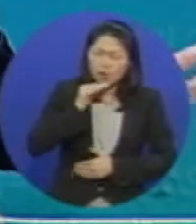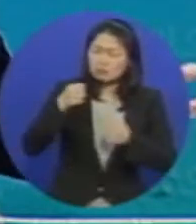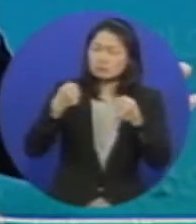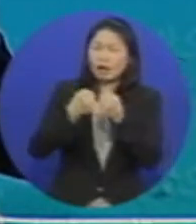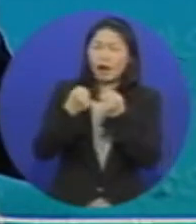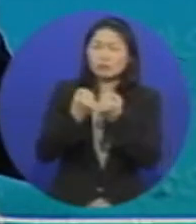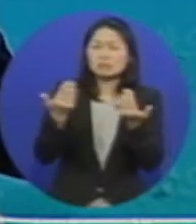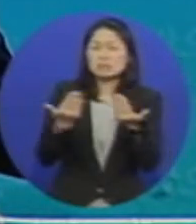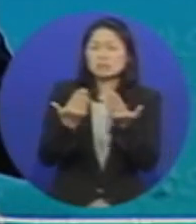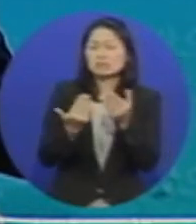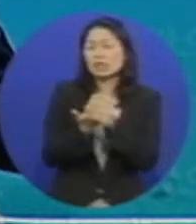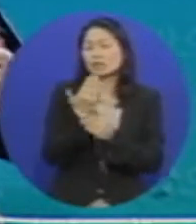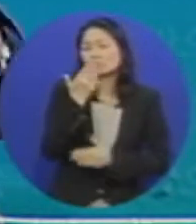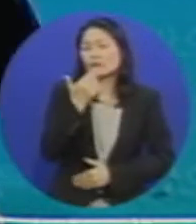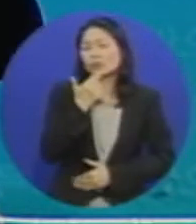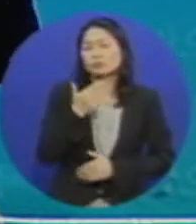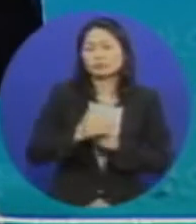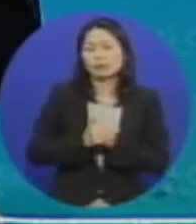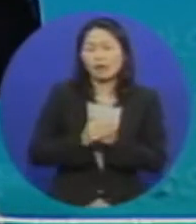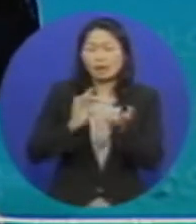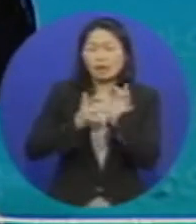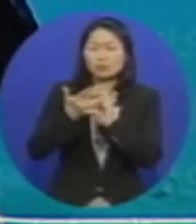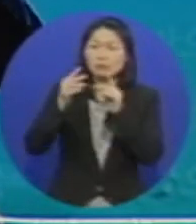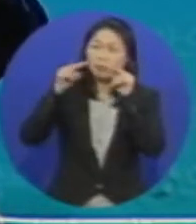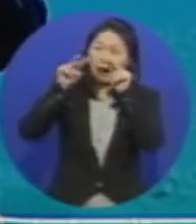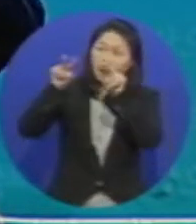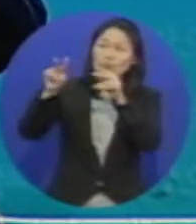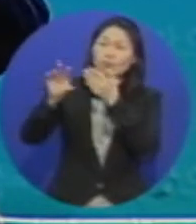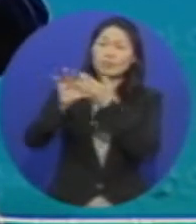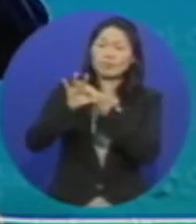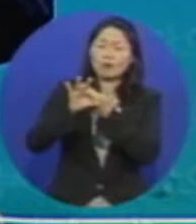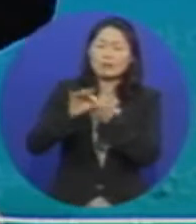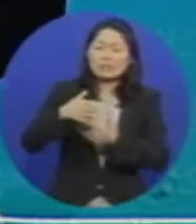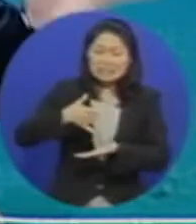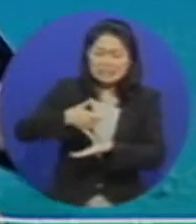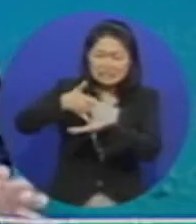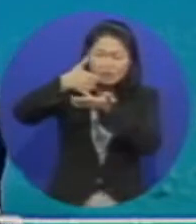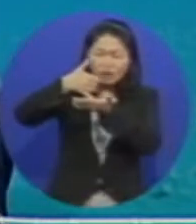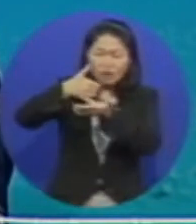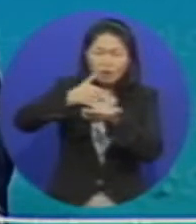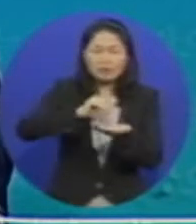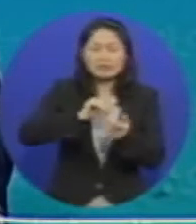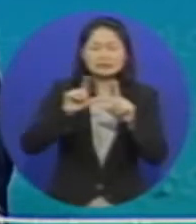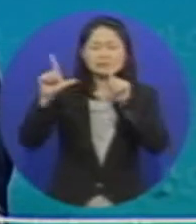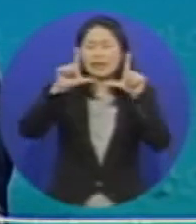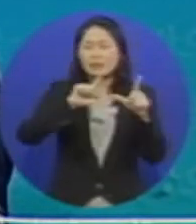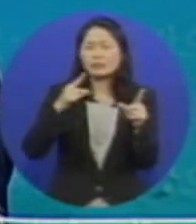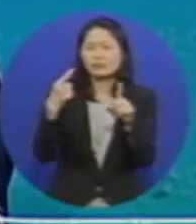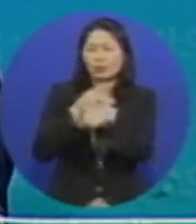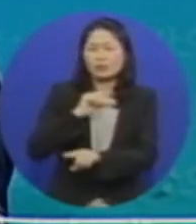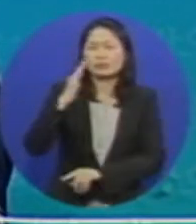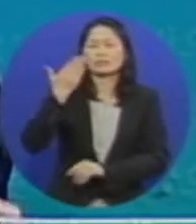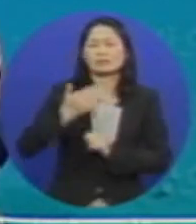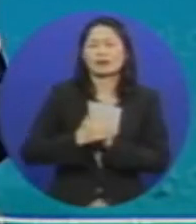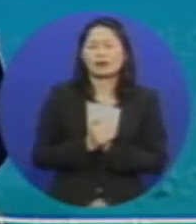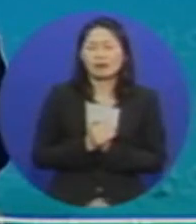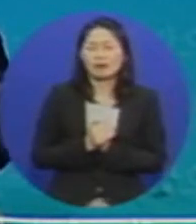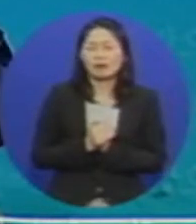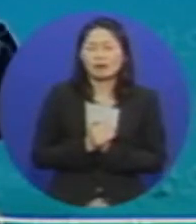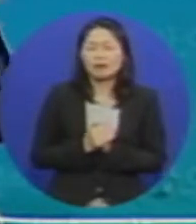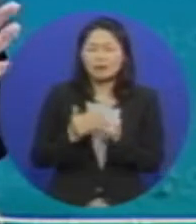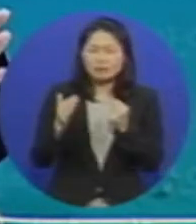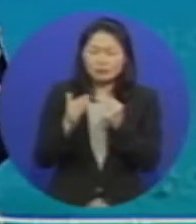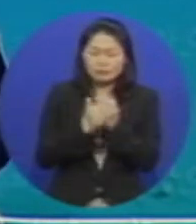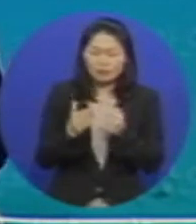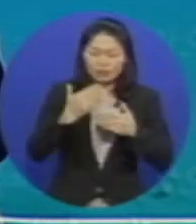있을수가 없죠 예수님을 바라보면 인격이 삶이 달라지게 돼 있어요 그래서